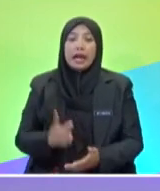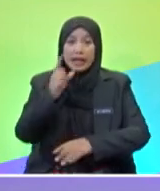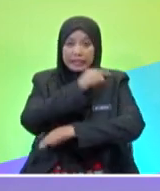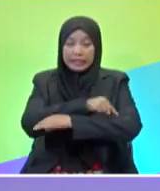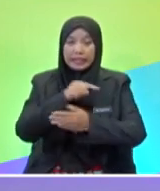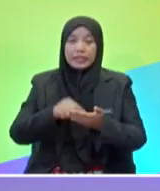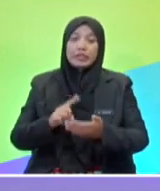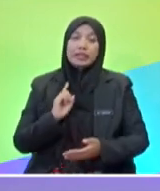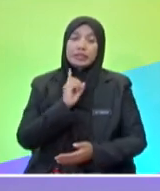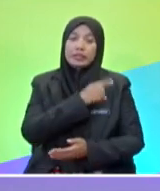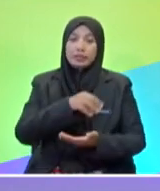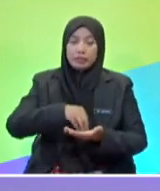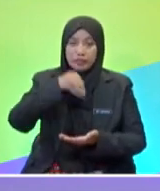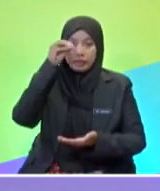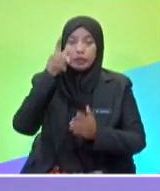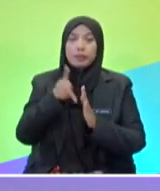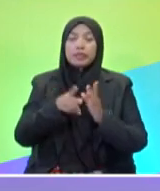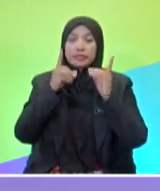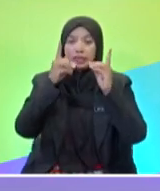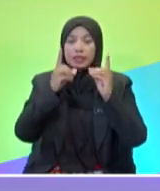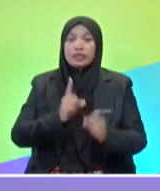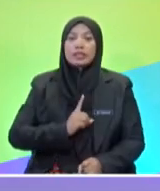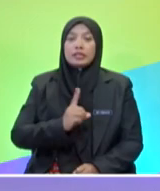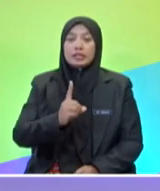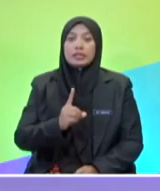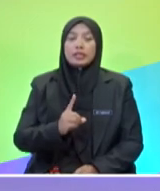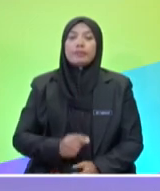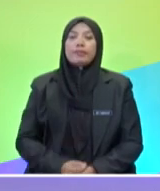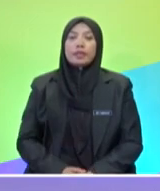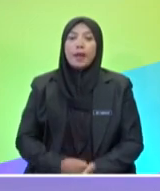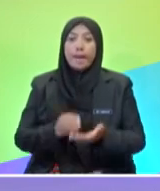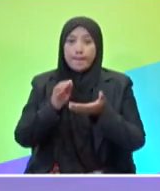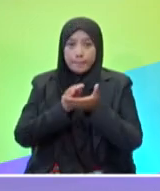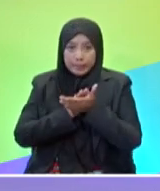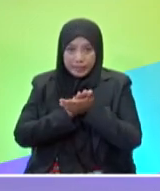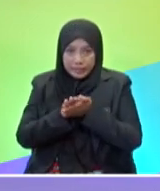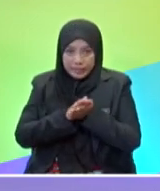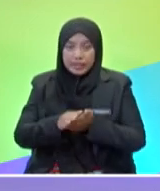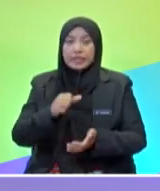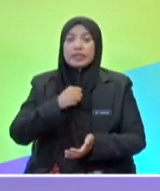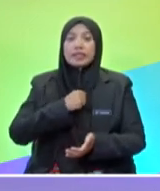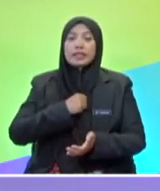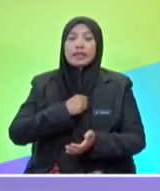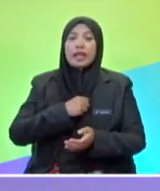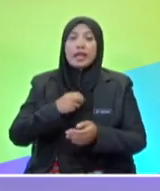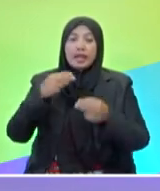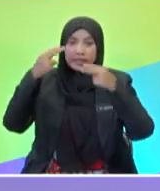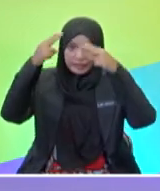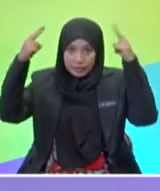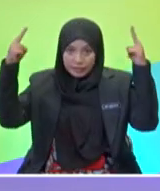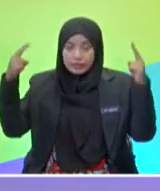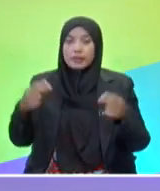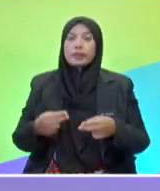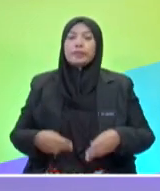pendidikan Islam dengan topik kita bersih diri, hiasi peribadi. Jadi kita semua mesti nak handsome-handsome, cantik-cantik